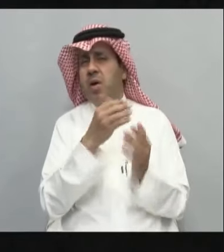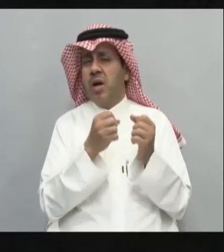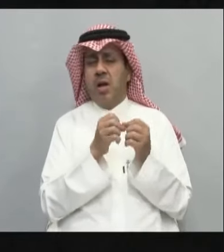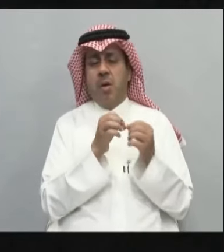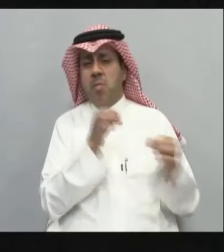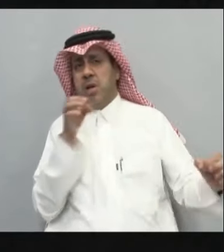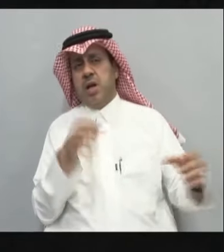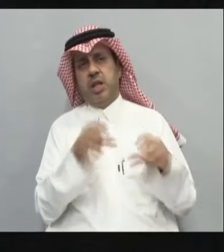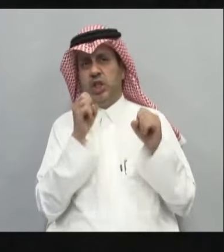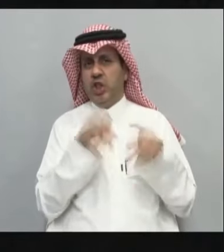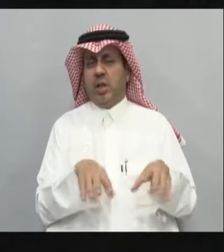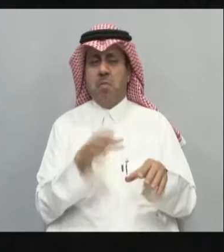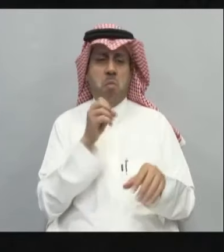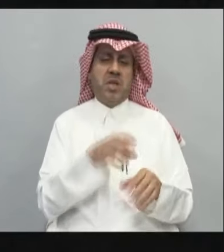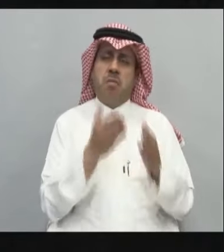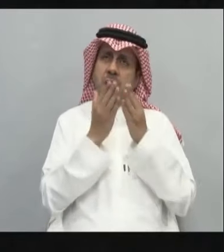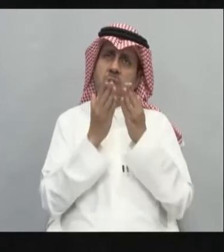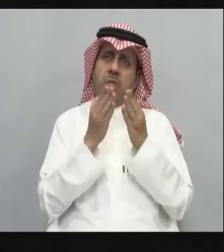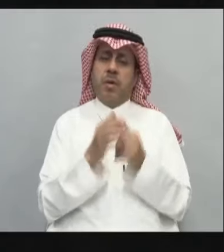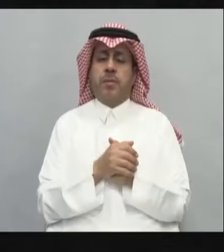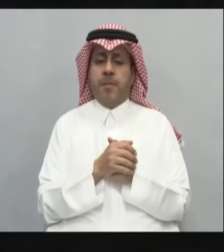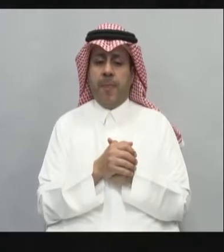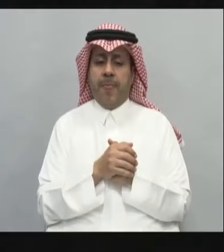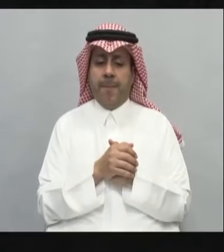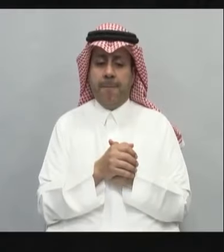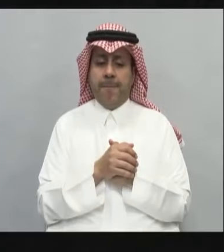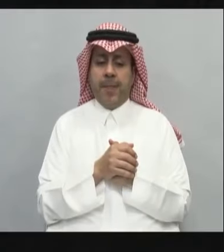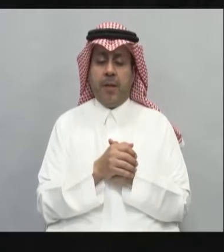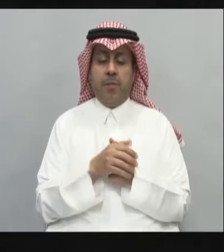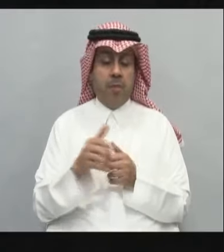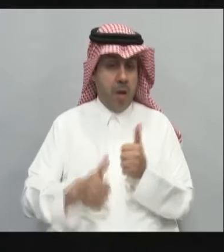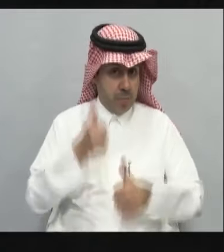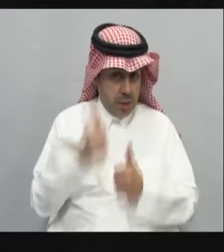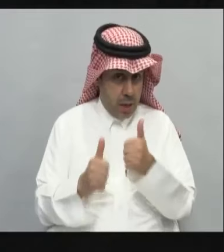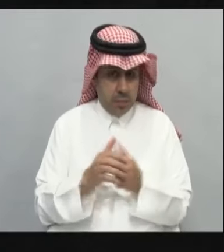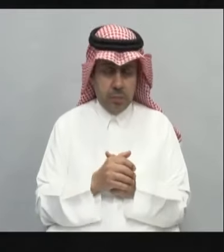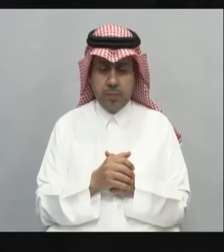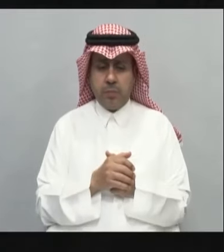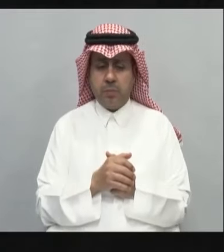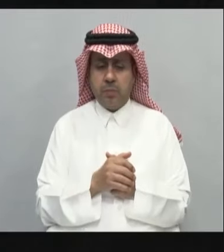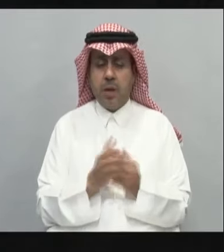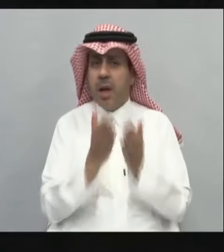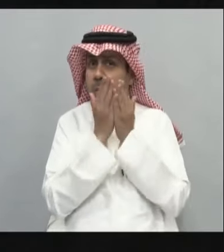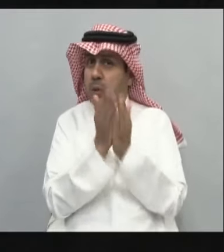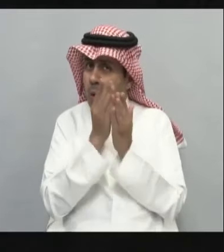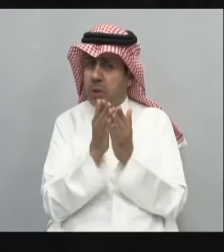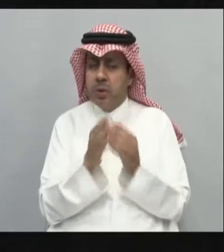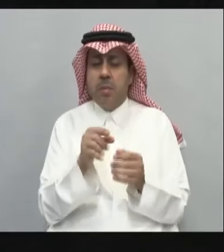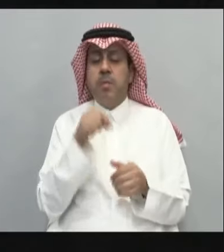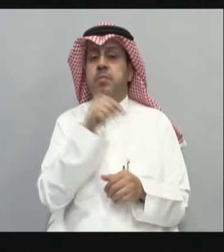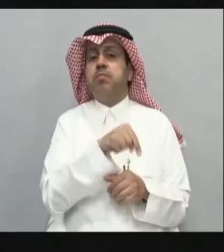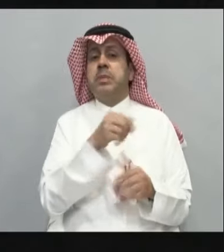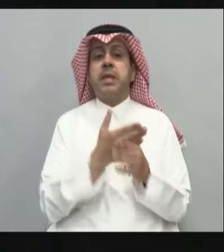الابتلاء وربما لو لم يصبه ذلك الضر وذلك الابتلاء لم يجا الى الله تعالى ولم